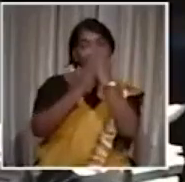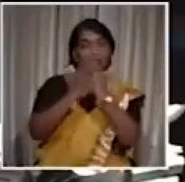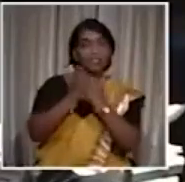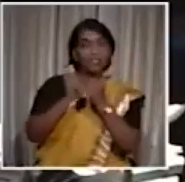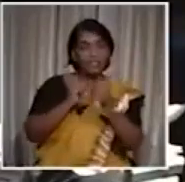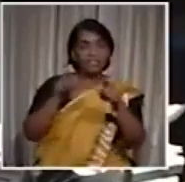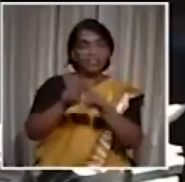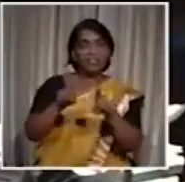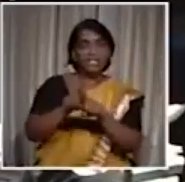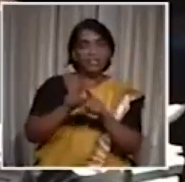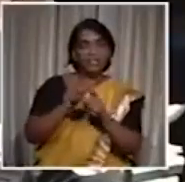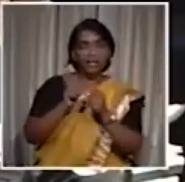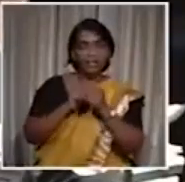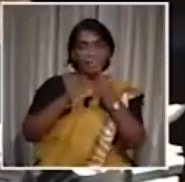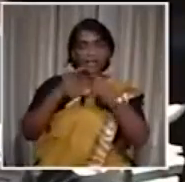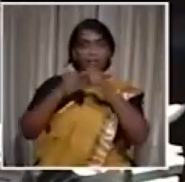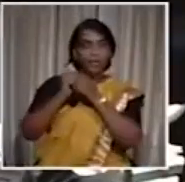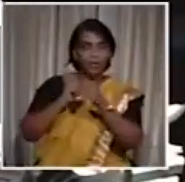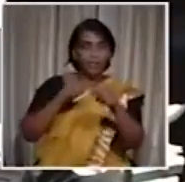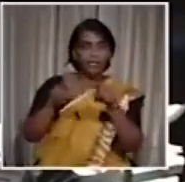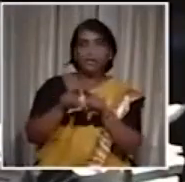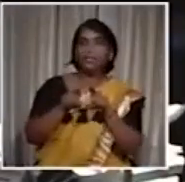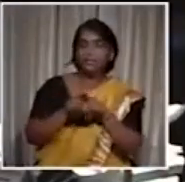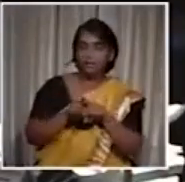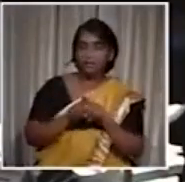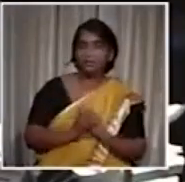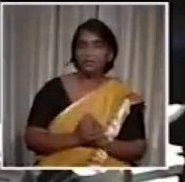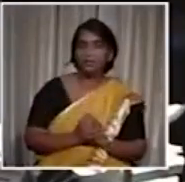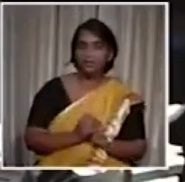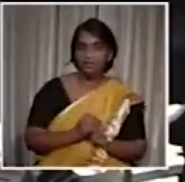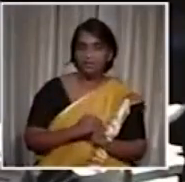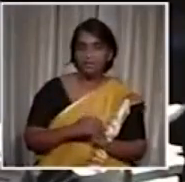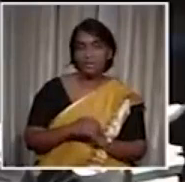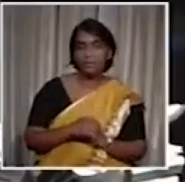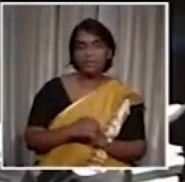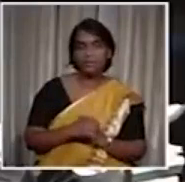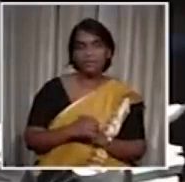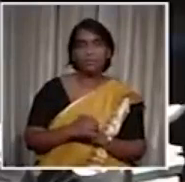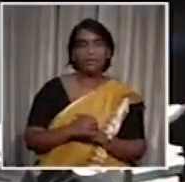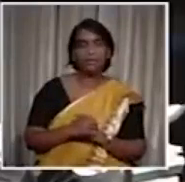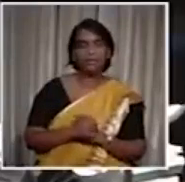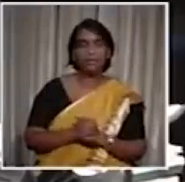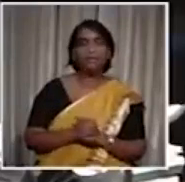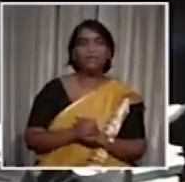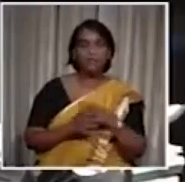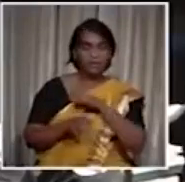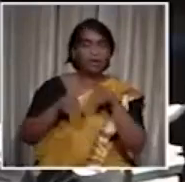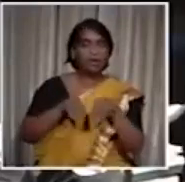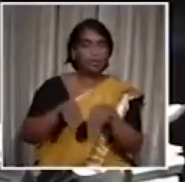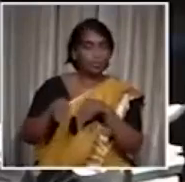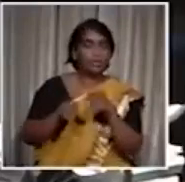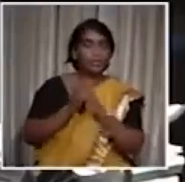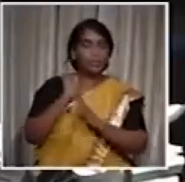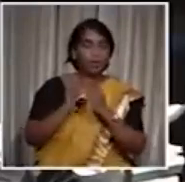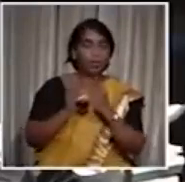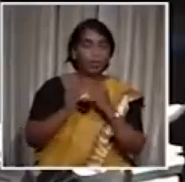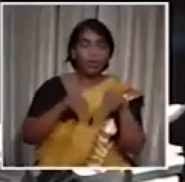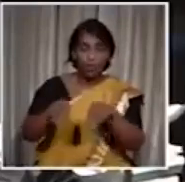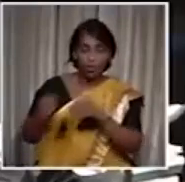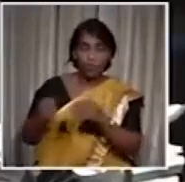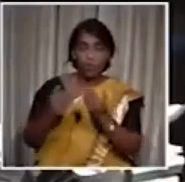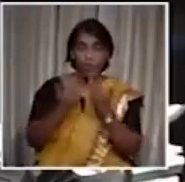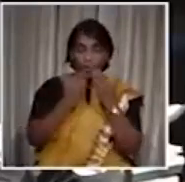හිටියා. කුසකර්මාන්තය තැන උපදෙස් දුන්නා දොස්තර කෙනෙක්. ඔන්න ප්‍රශ්නේ. ඒක නෝනේ. හරි, කුසකර්මාන්තය තැන උපදෙස් ගන්නා දොස්තර කෙනෙක්. ඉතින්